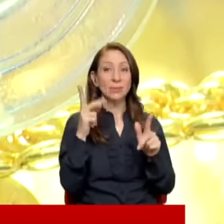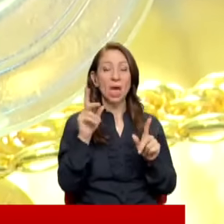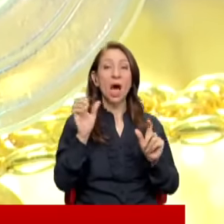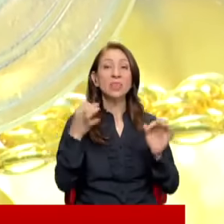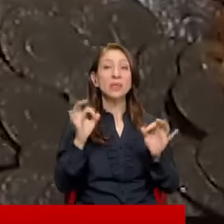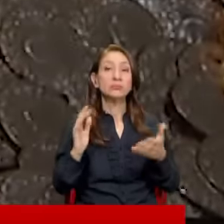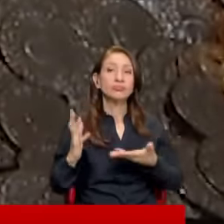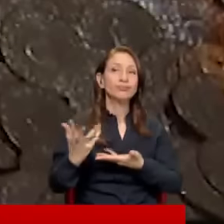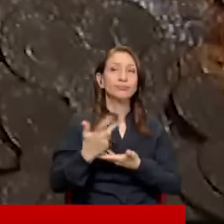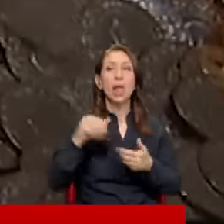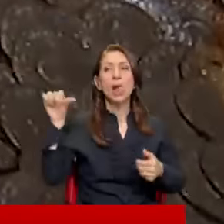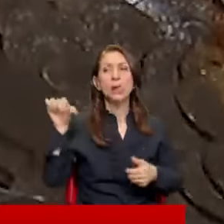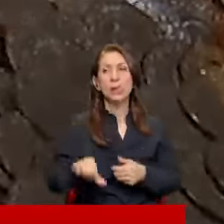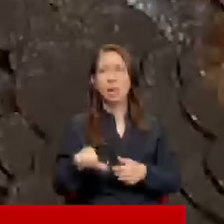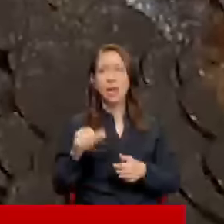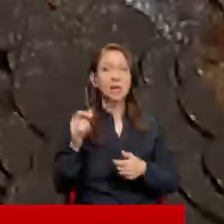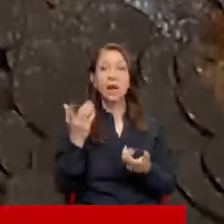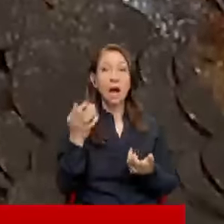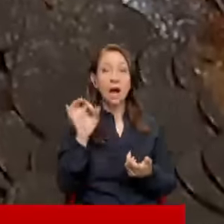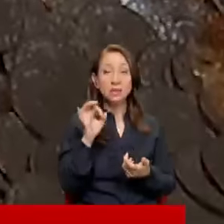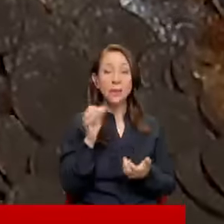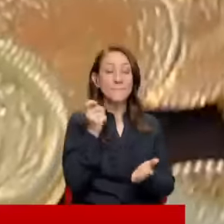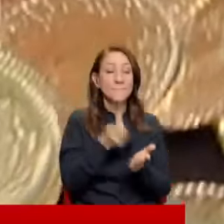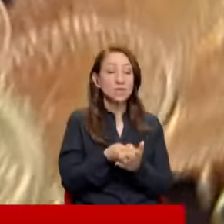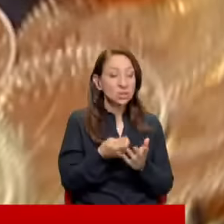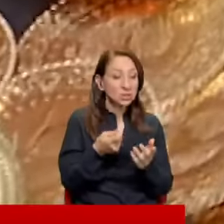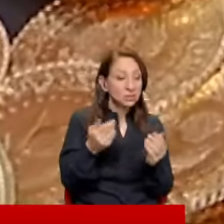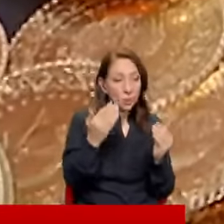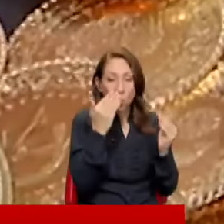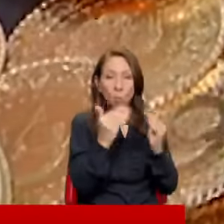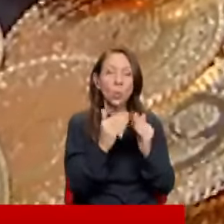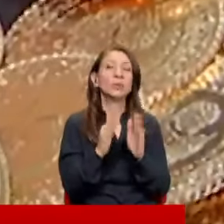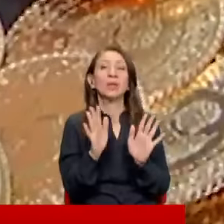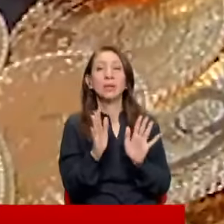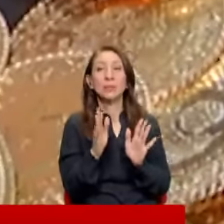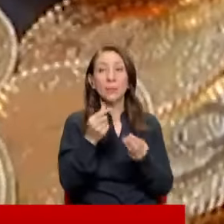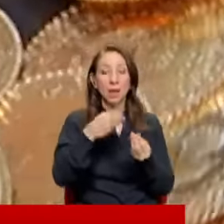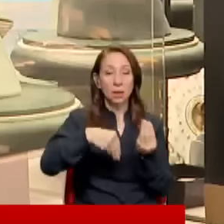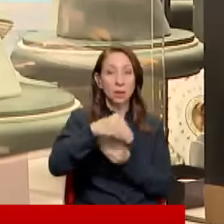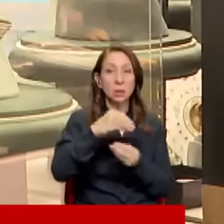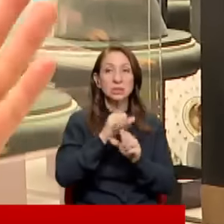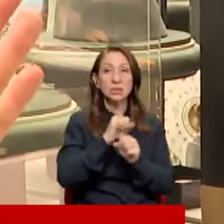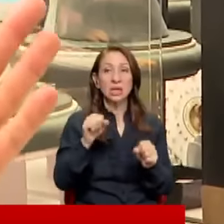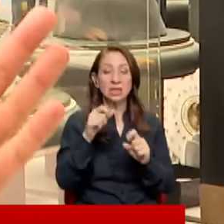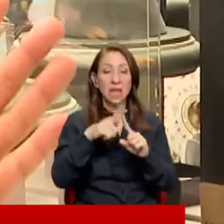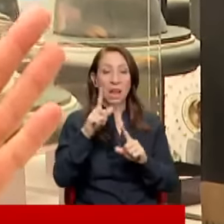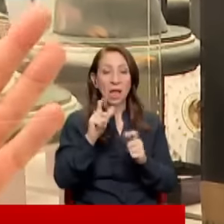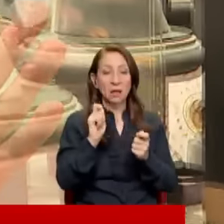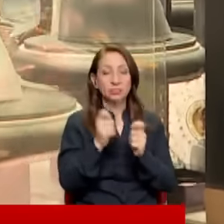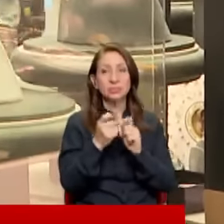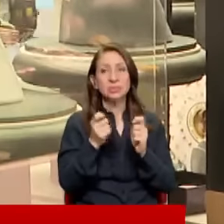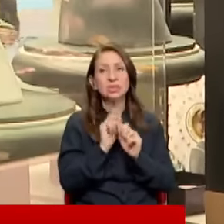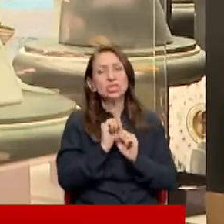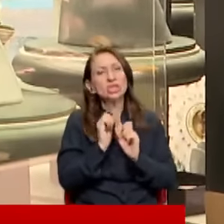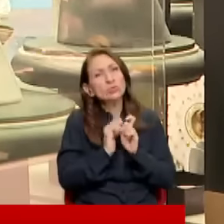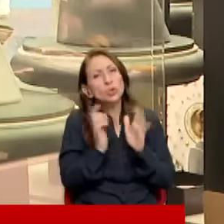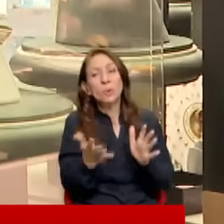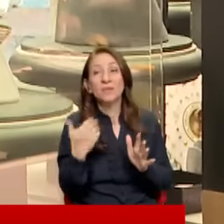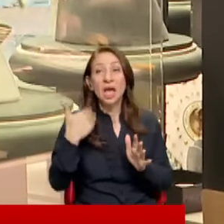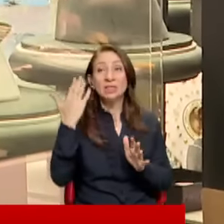kadar çok altın takılıyor takılanlar da peşinat olmaya yetmiyor bozarsak kayıp bozdu tleye dönü yandı Geçmiş olsun gitti ya Biz